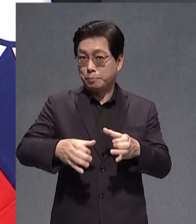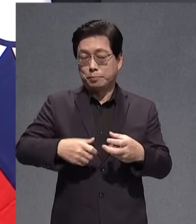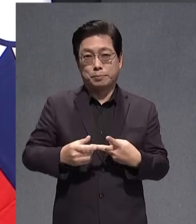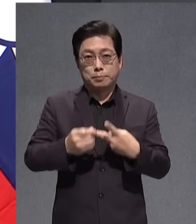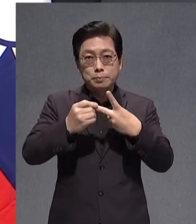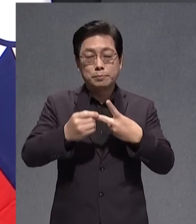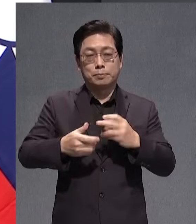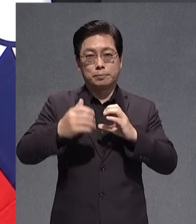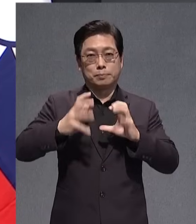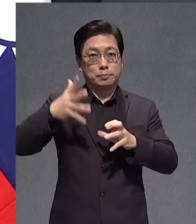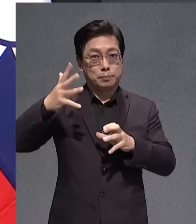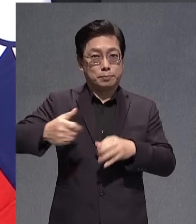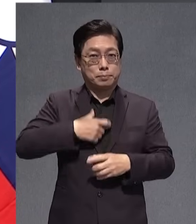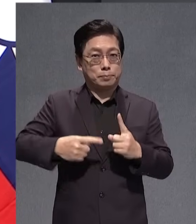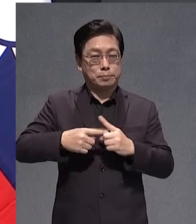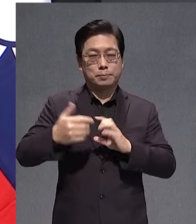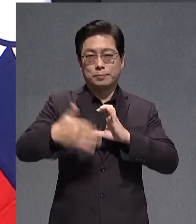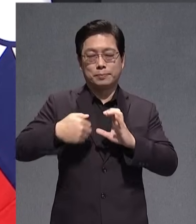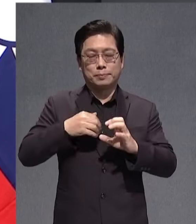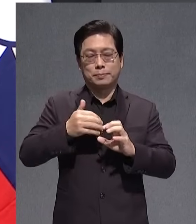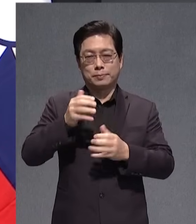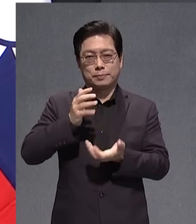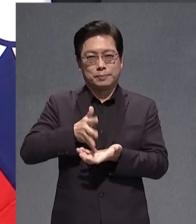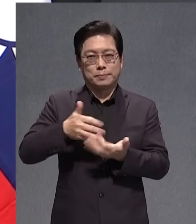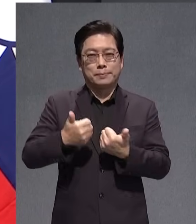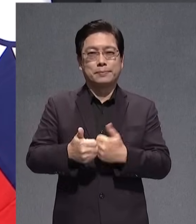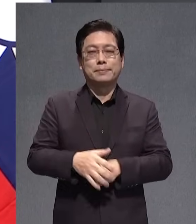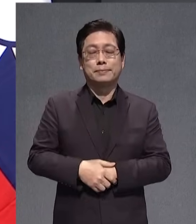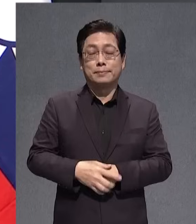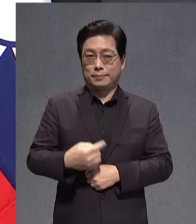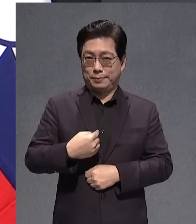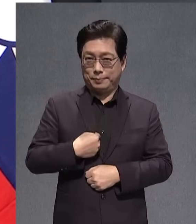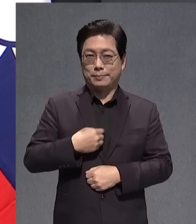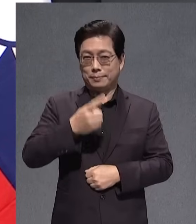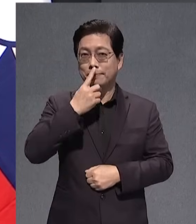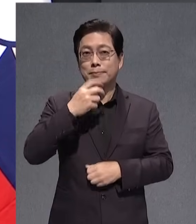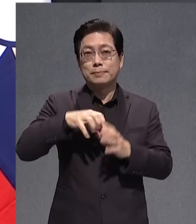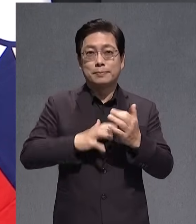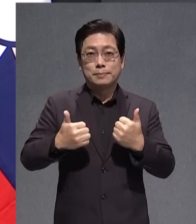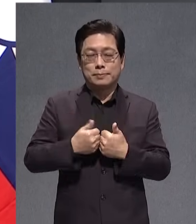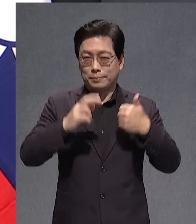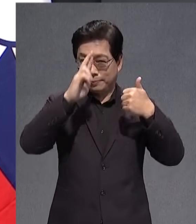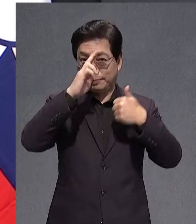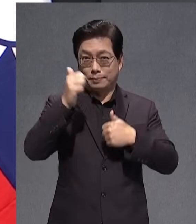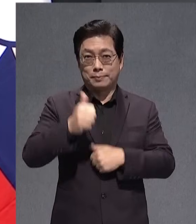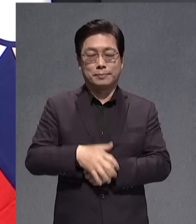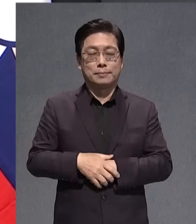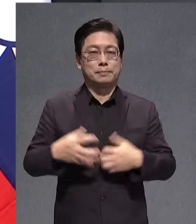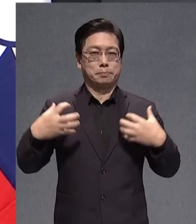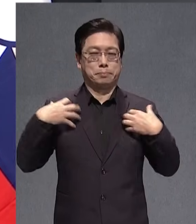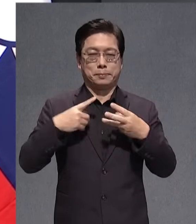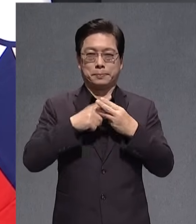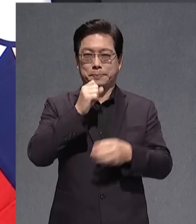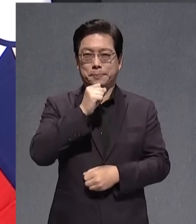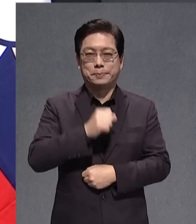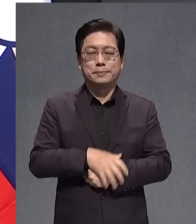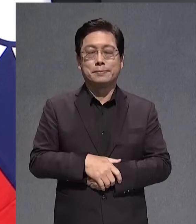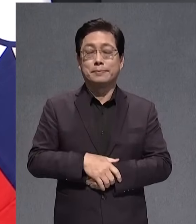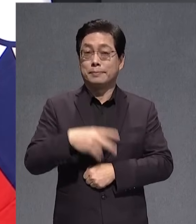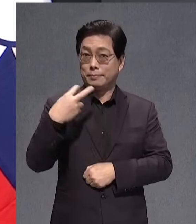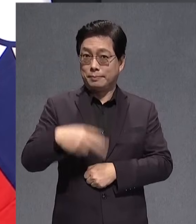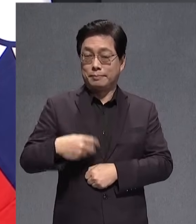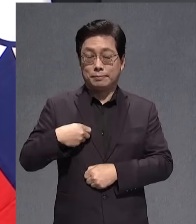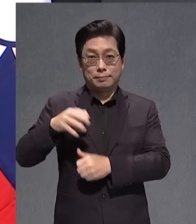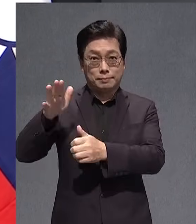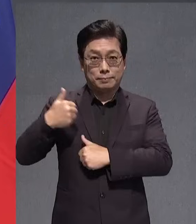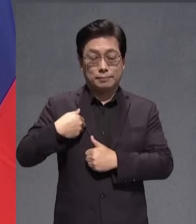场总统候选人电视发表会，由本人中选委员许慧峰负责主持，同时